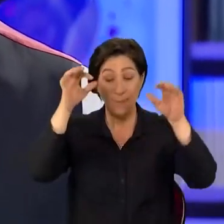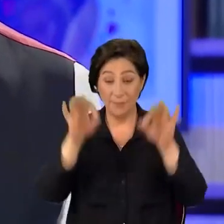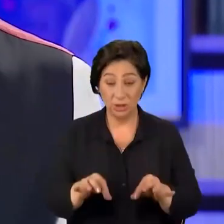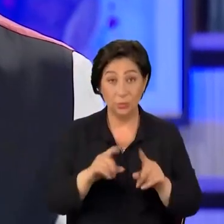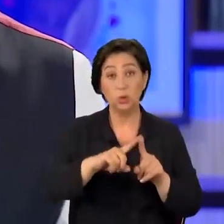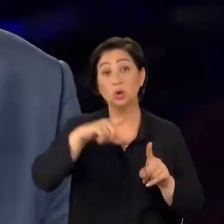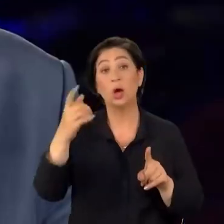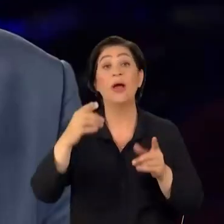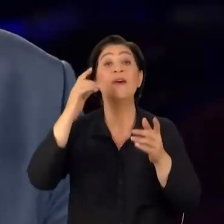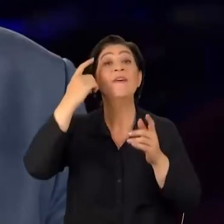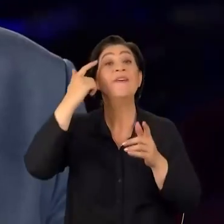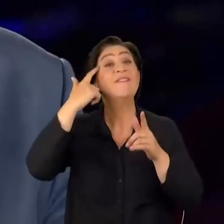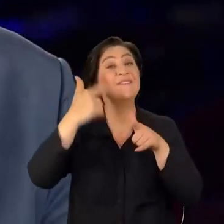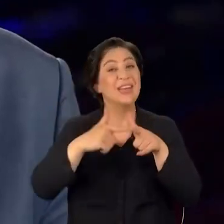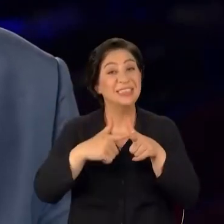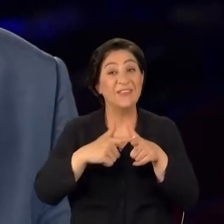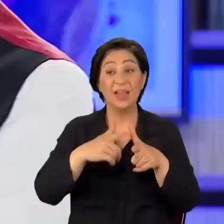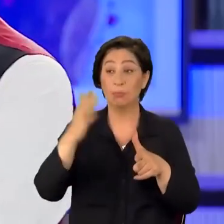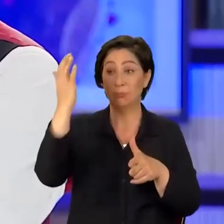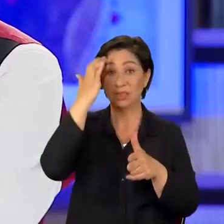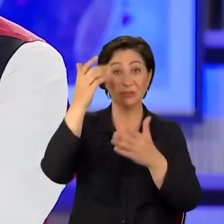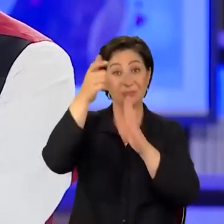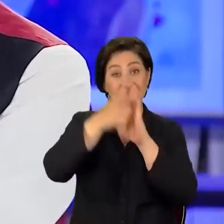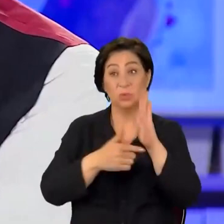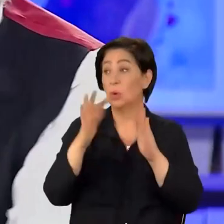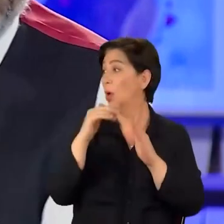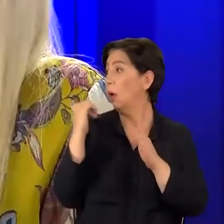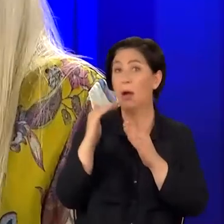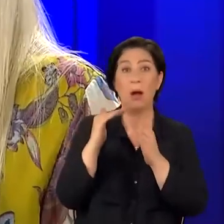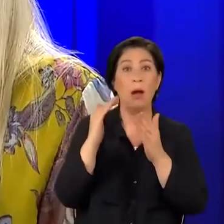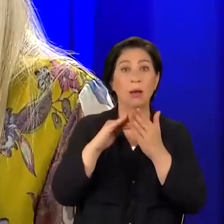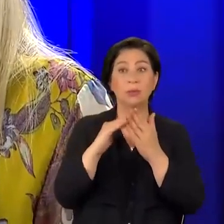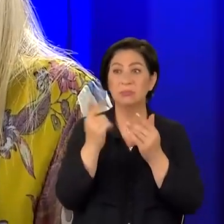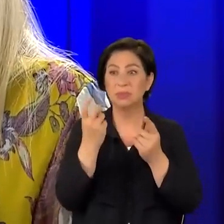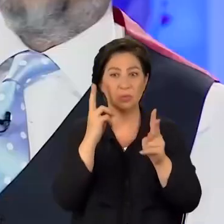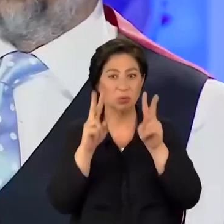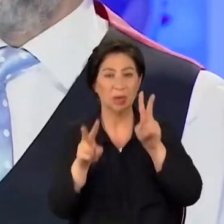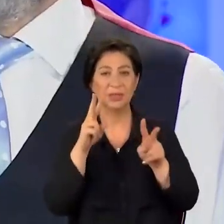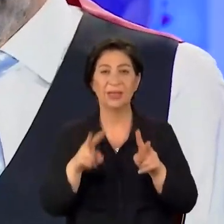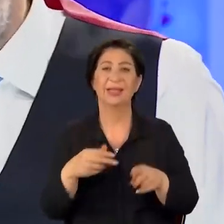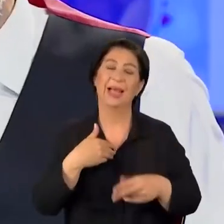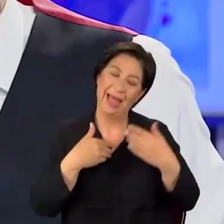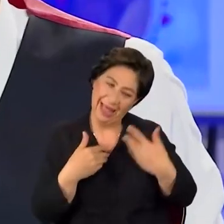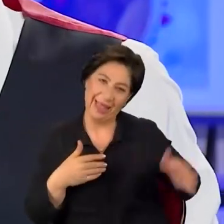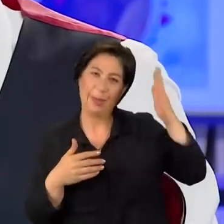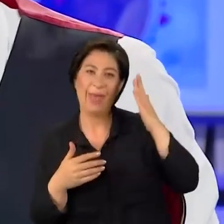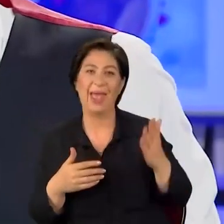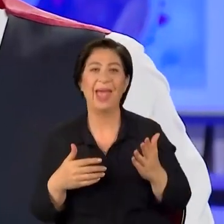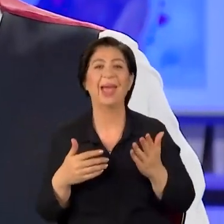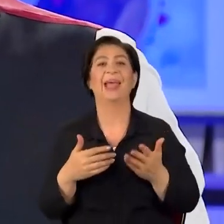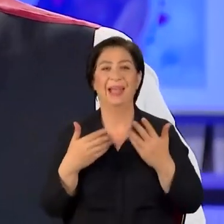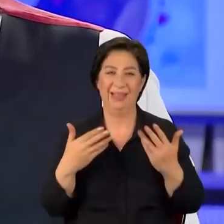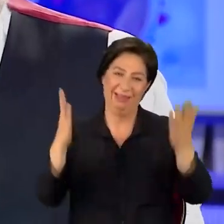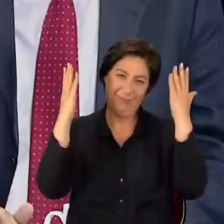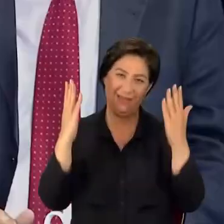ilkeleri, sonra felsefenin temel ilkeleri geldi. Arkadan bir iki arkadaş bir kapital falan gösterdiler. Biz de ona dedik ki hadi oradan ya, yani